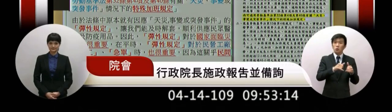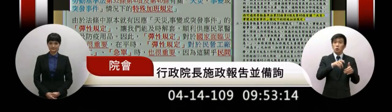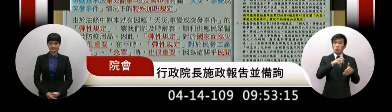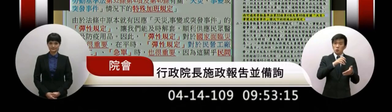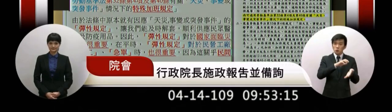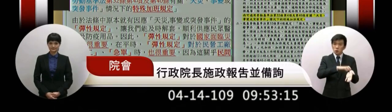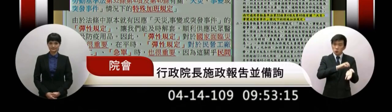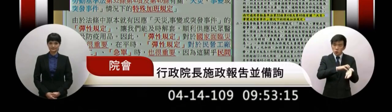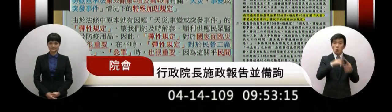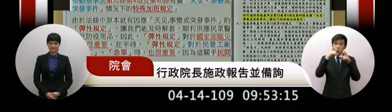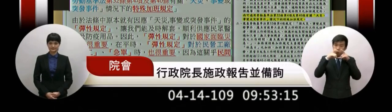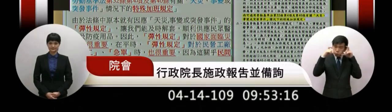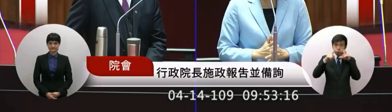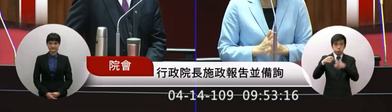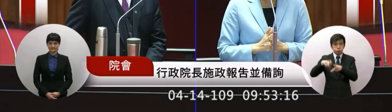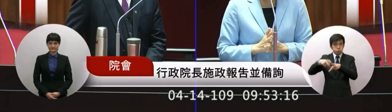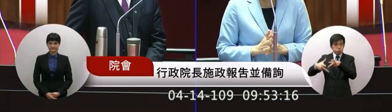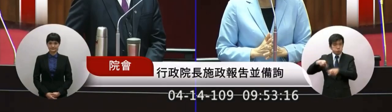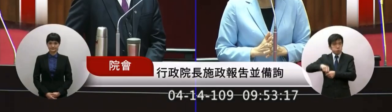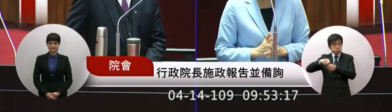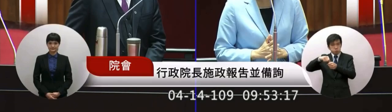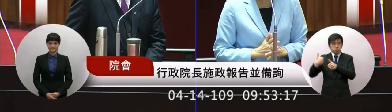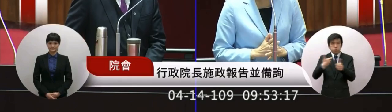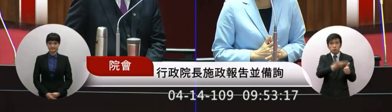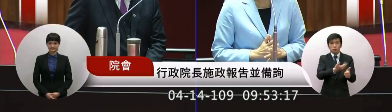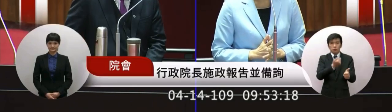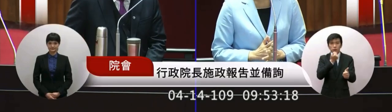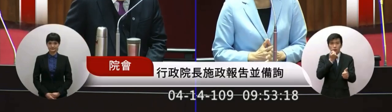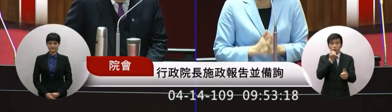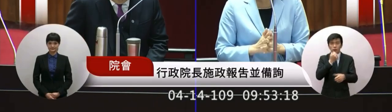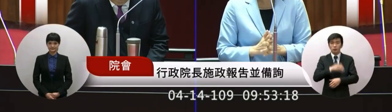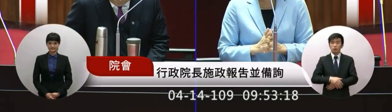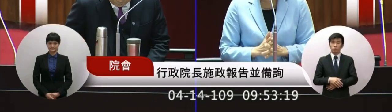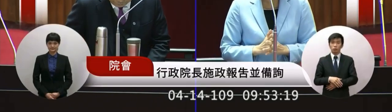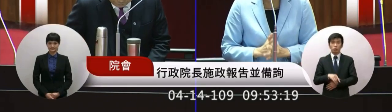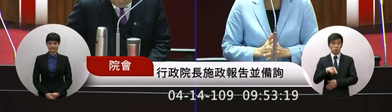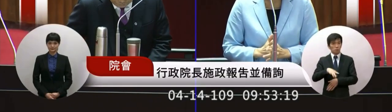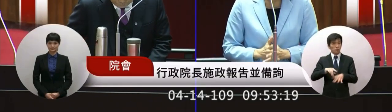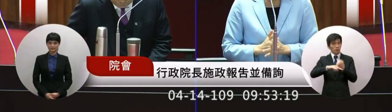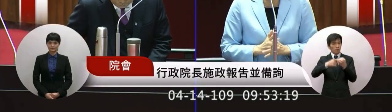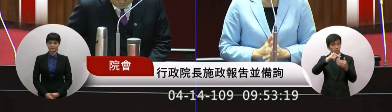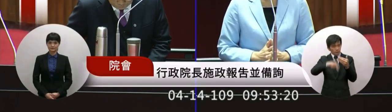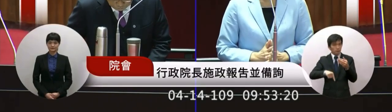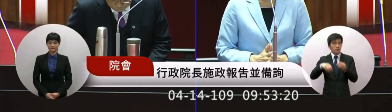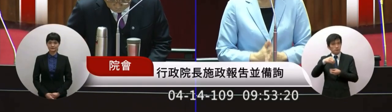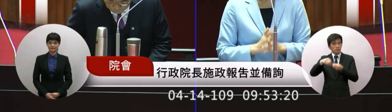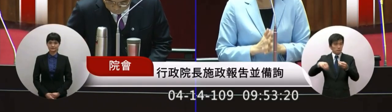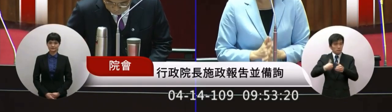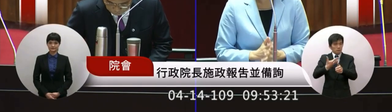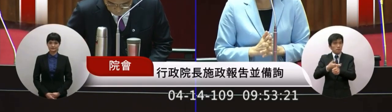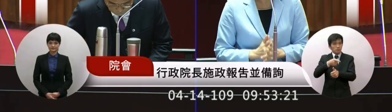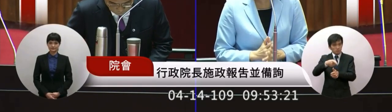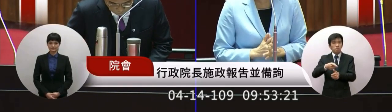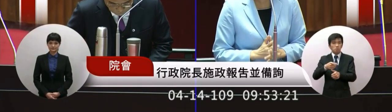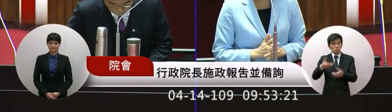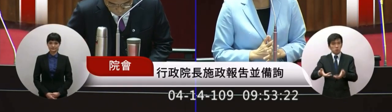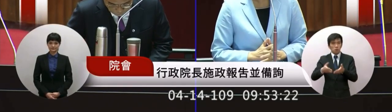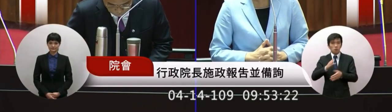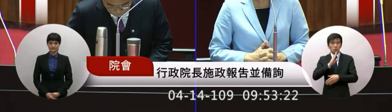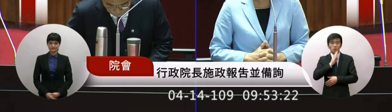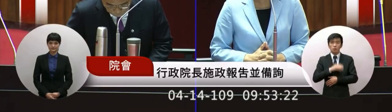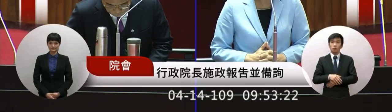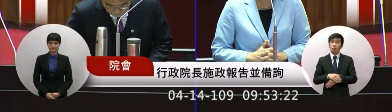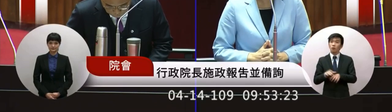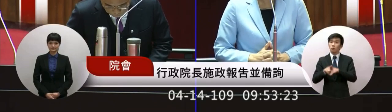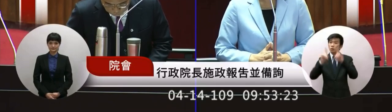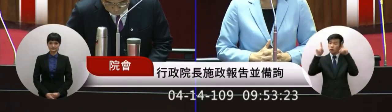此弹性规定面对于国家面临灾难的时候很重要。在平时，弹性规定